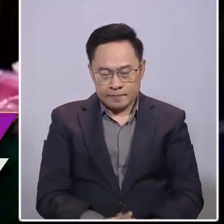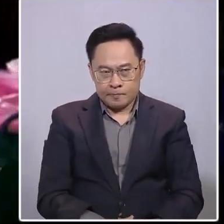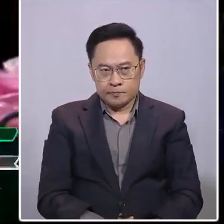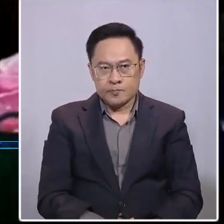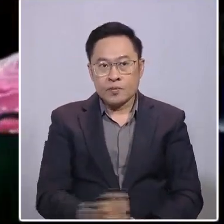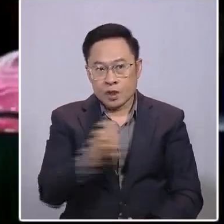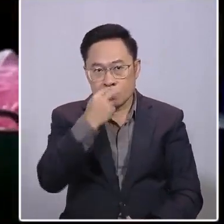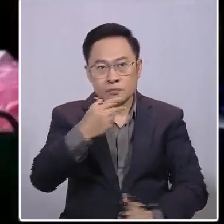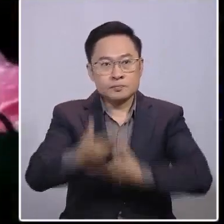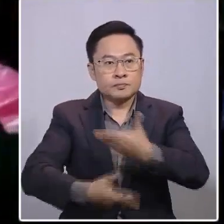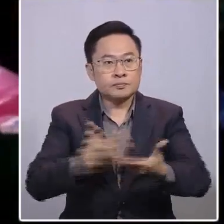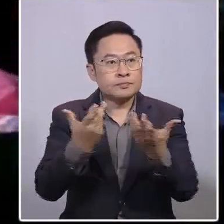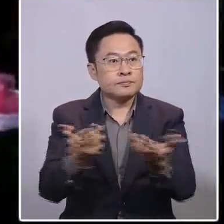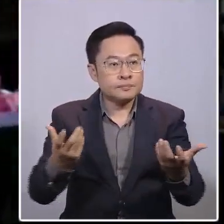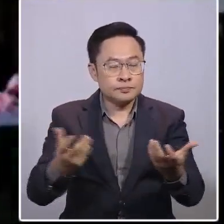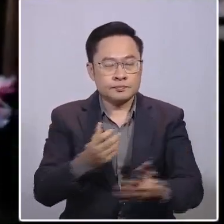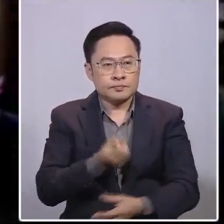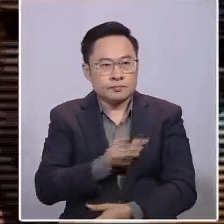สะเทือนกันหน่อยนะฮะ